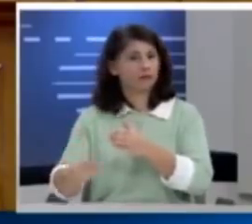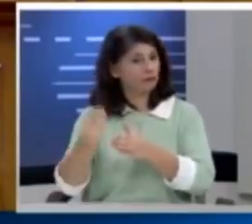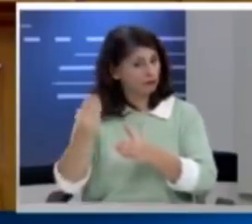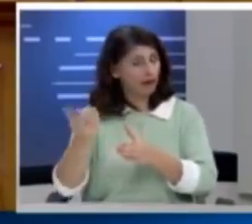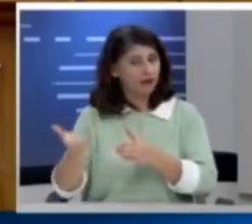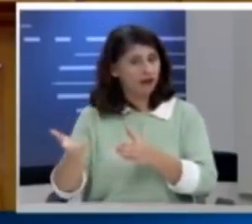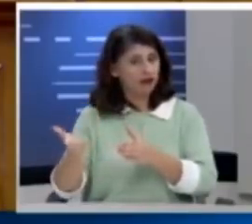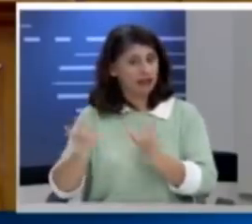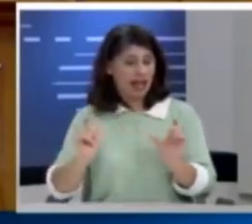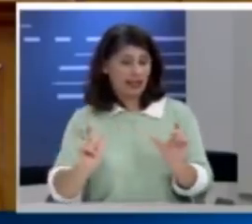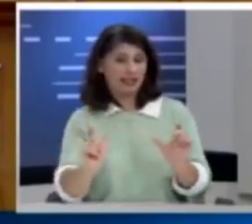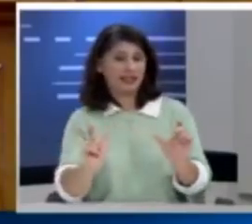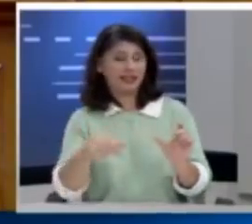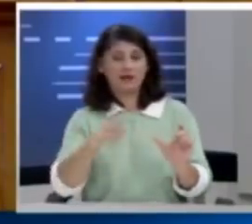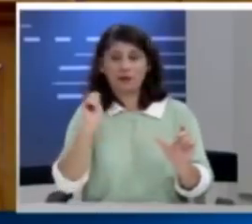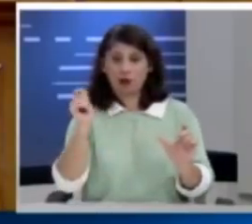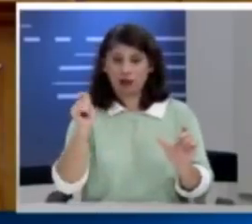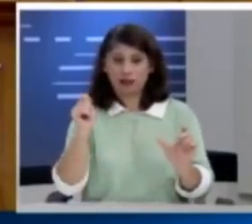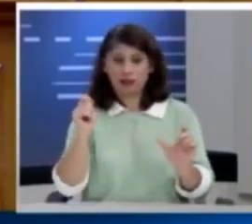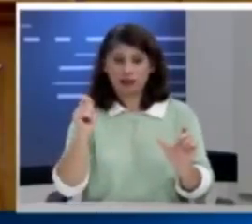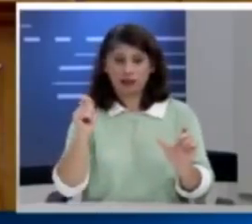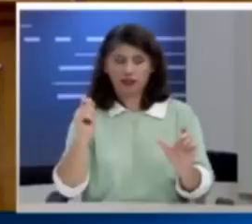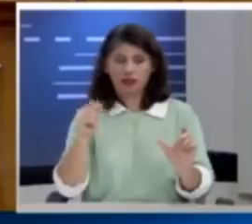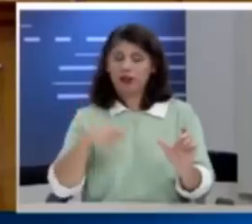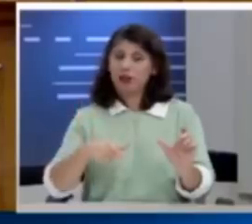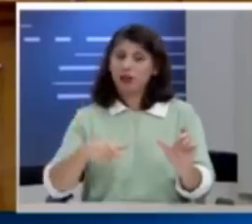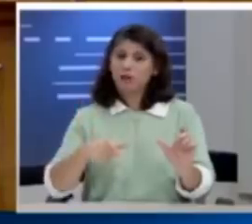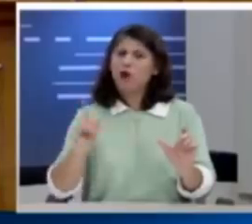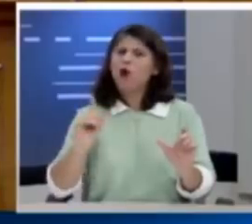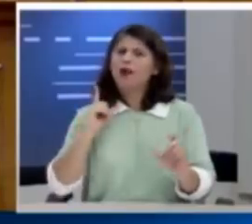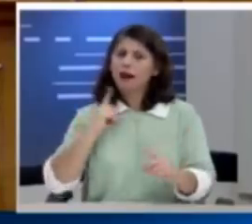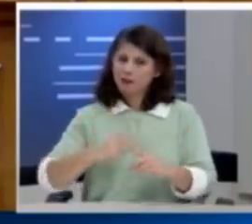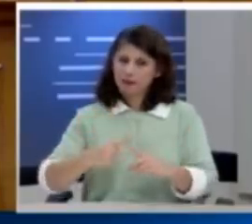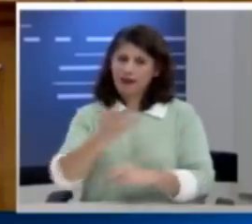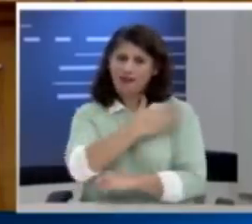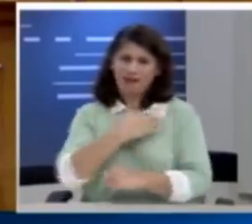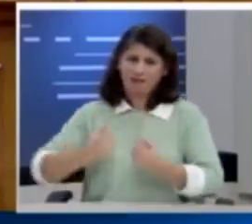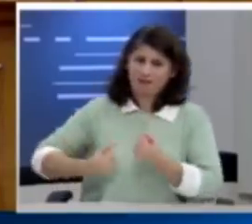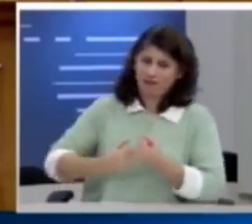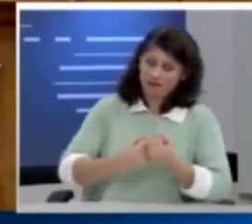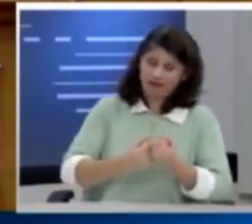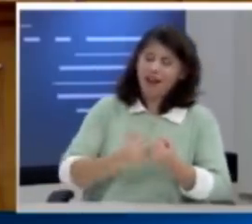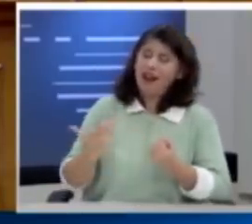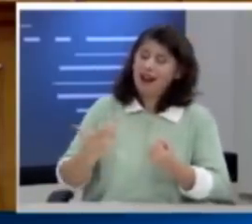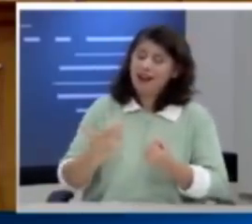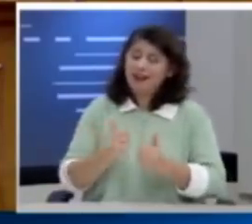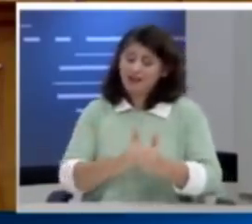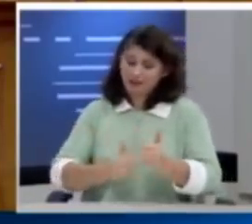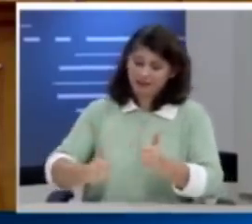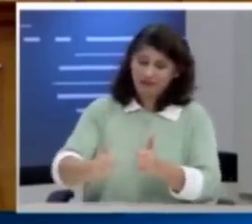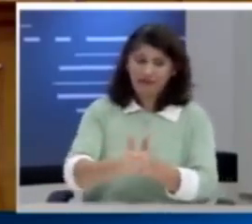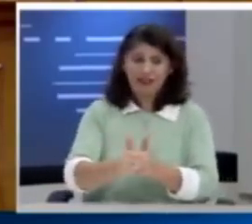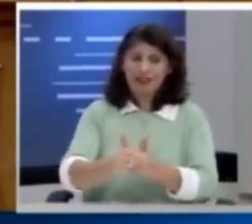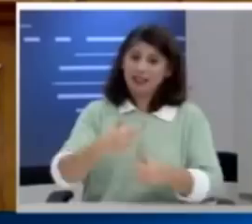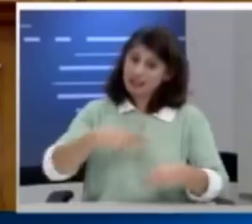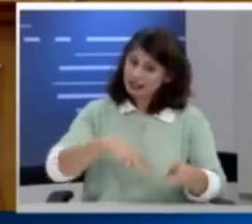εμφανιζόμενος μάλιστα ότι αντιστέκεται σε μια πολιτική στην οποία όχι απλά έβαλε πλάτη, αλλά πρωτοστάτησε και